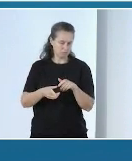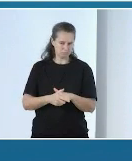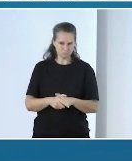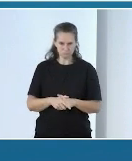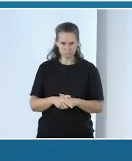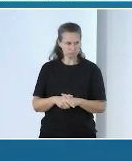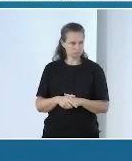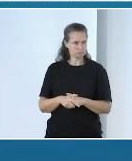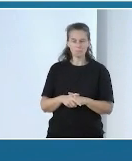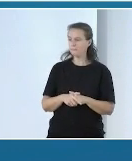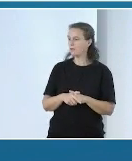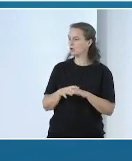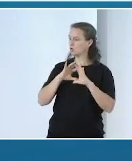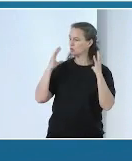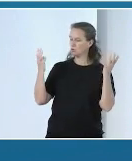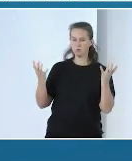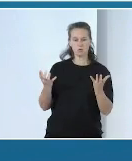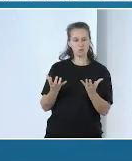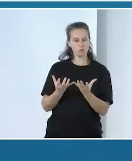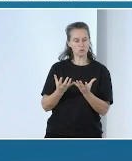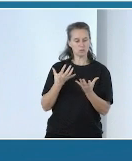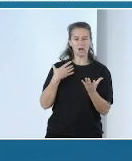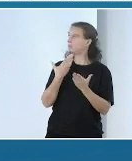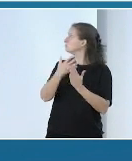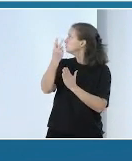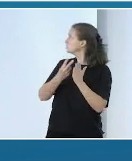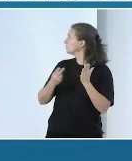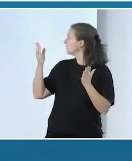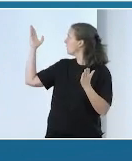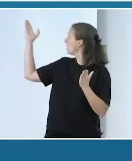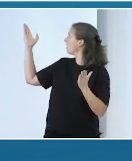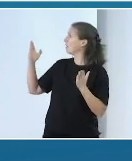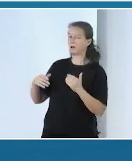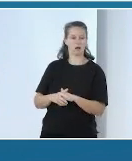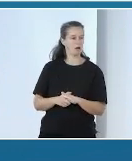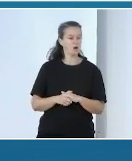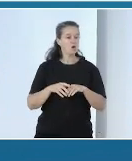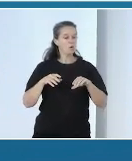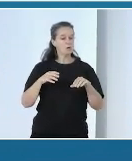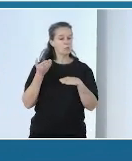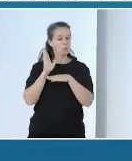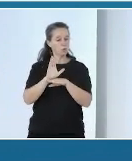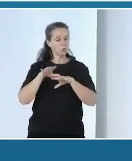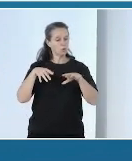Voilà, et c'est juste un schéma qui montre comment